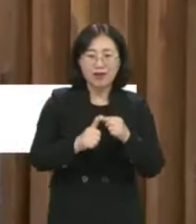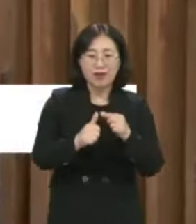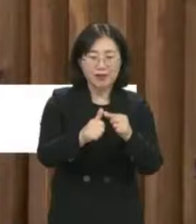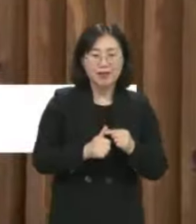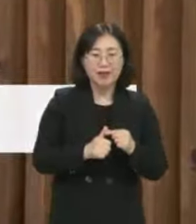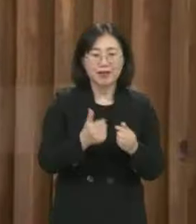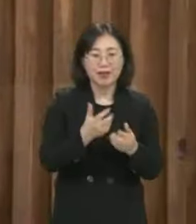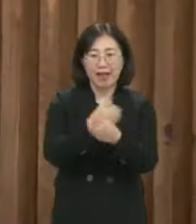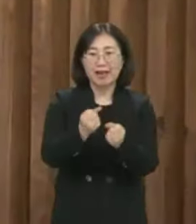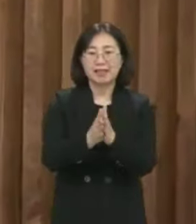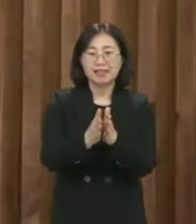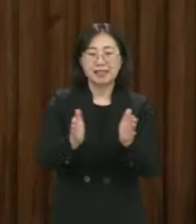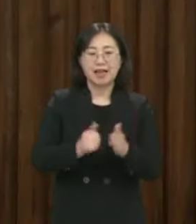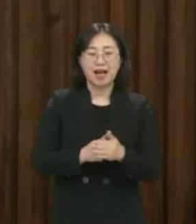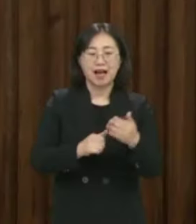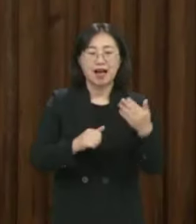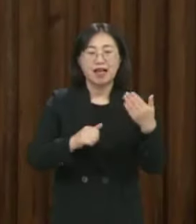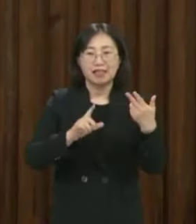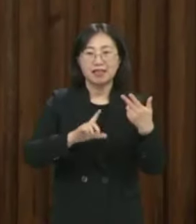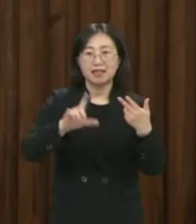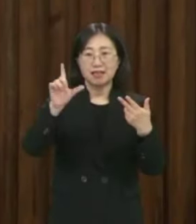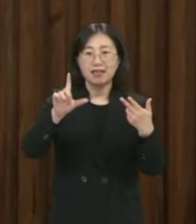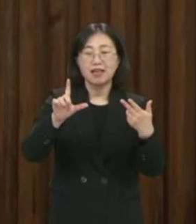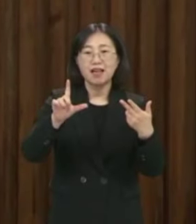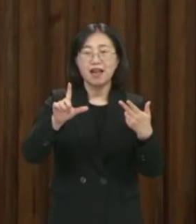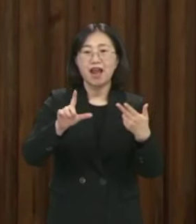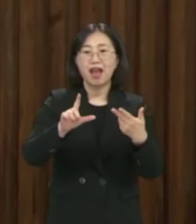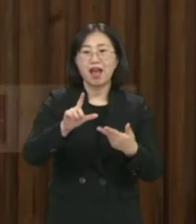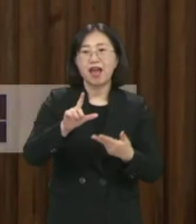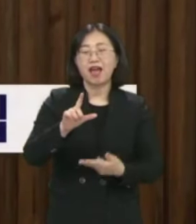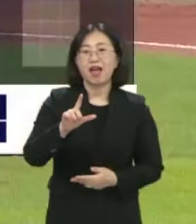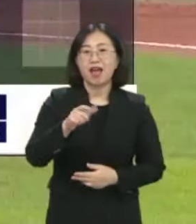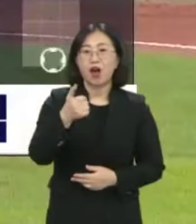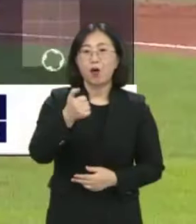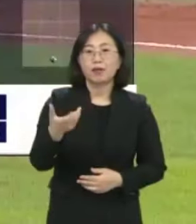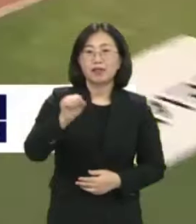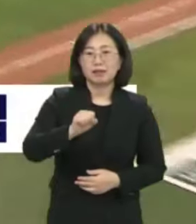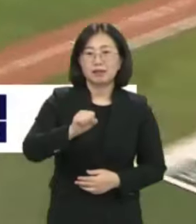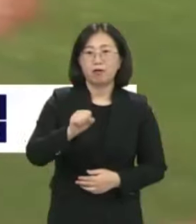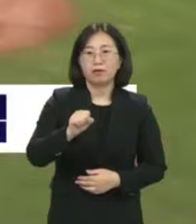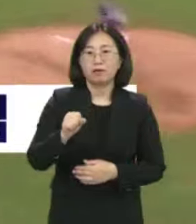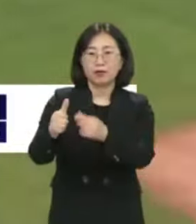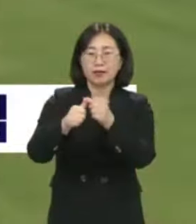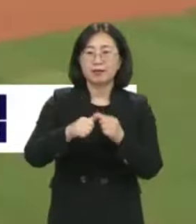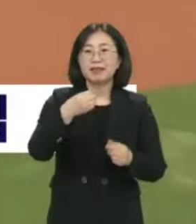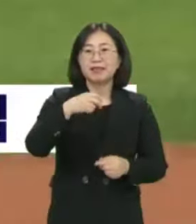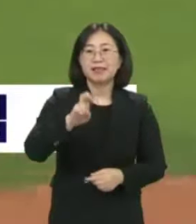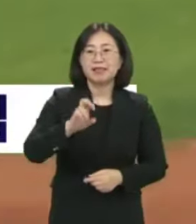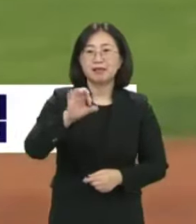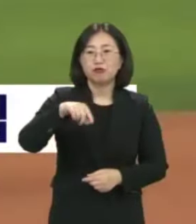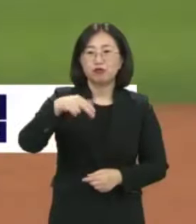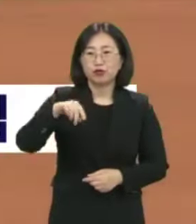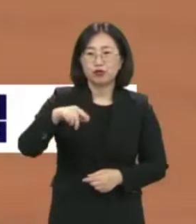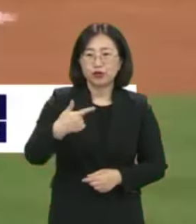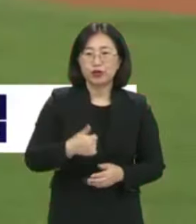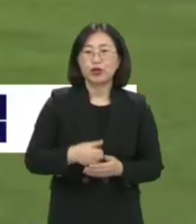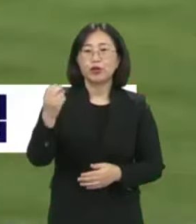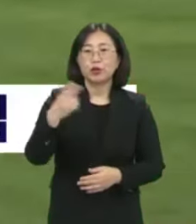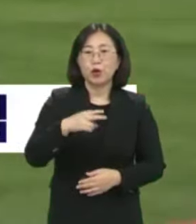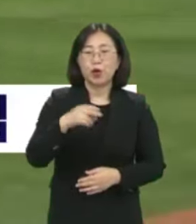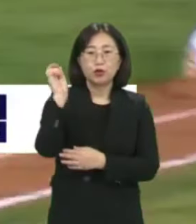열었습니다 지난 7일 KT 유격수 심우준을 4년 총액 50억 원에 영입한데 이어 바로 다음날 선발 투수 최대 여인